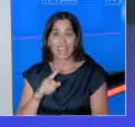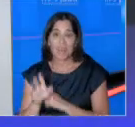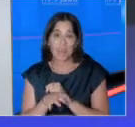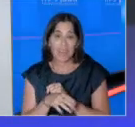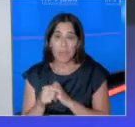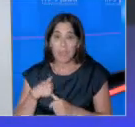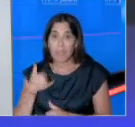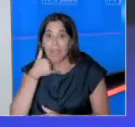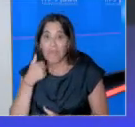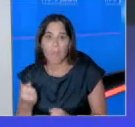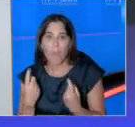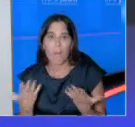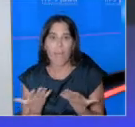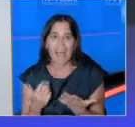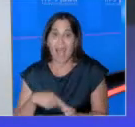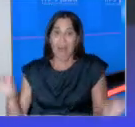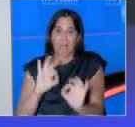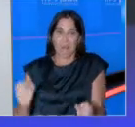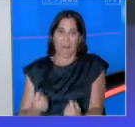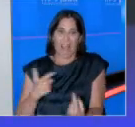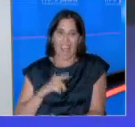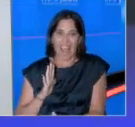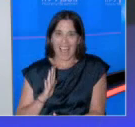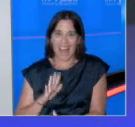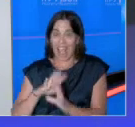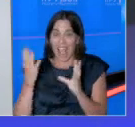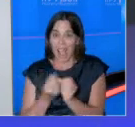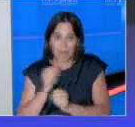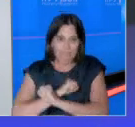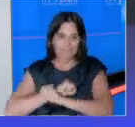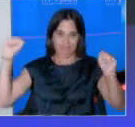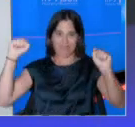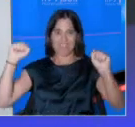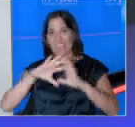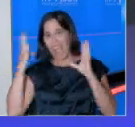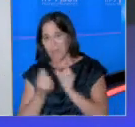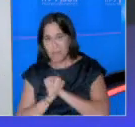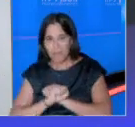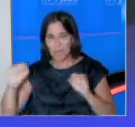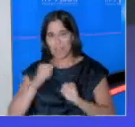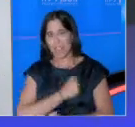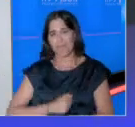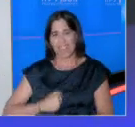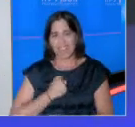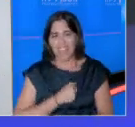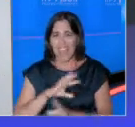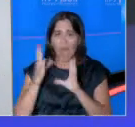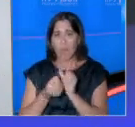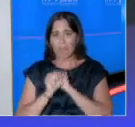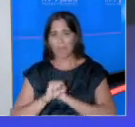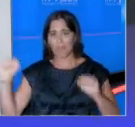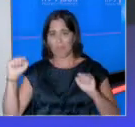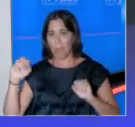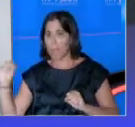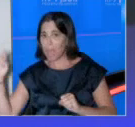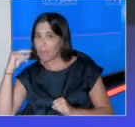בת... כי מה שקורה פה זה לא קרה לי אף פעם. הכל מתפוצץ, חבר'ה. אני מתנצל, הכל מתפוצץ.